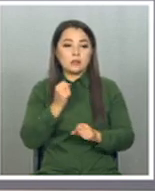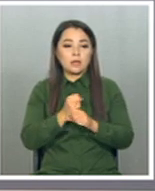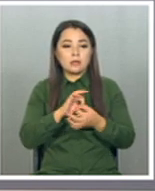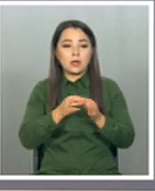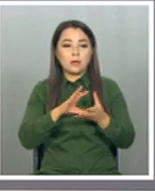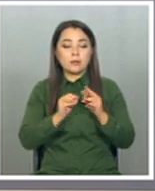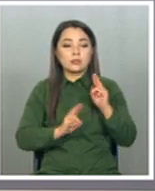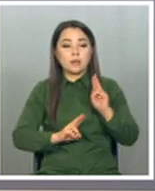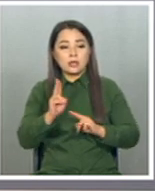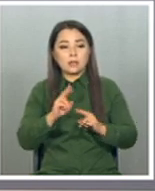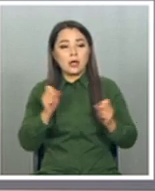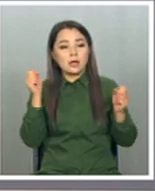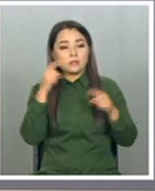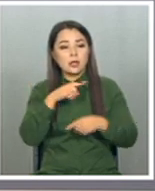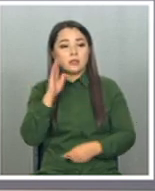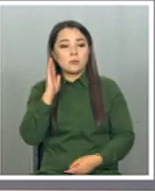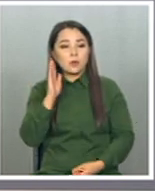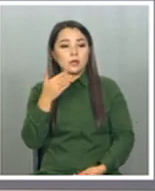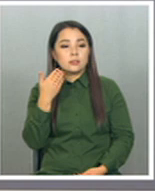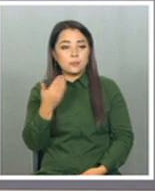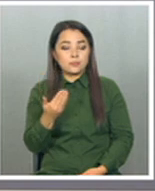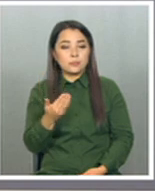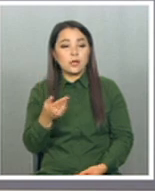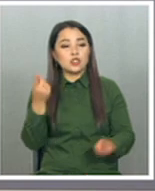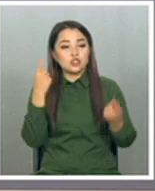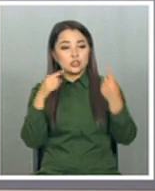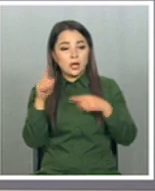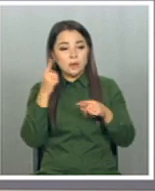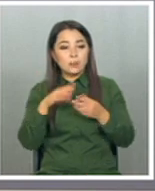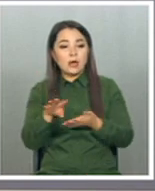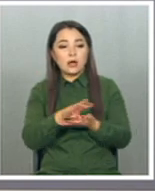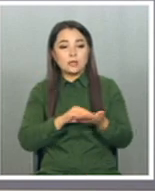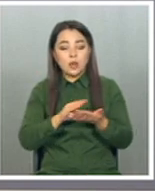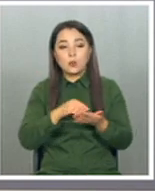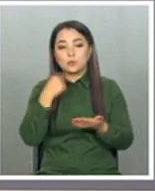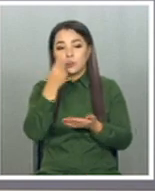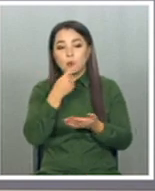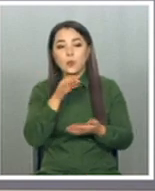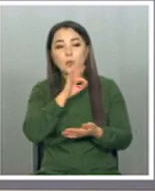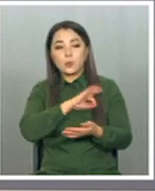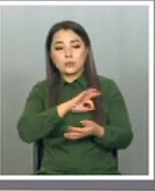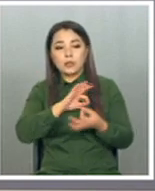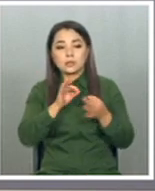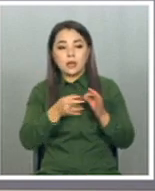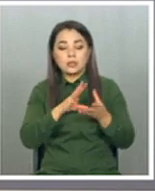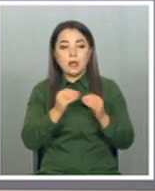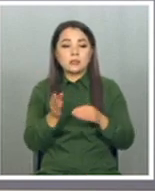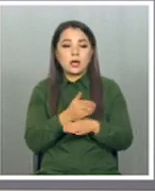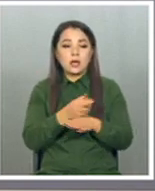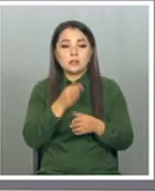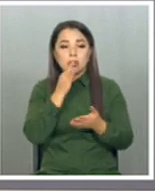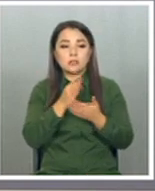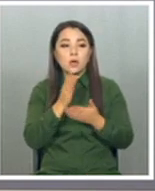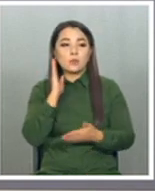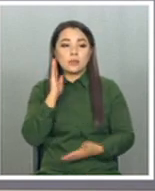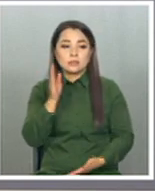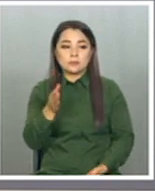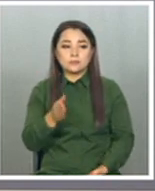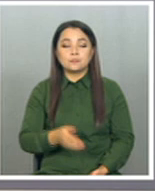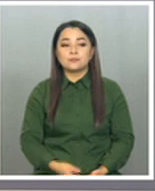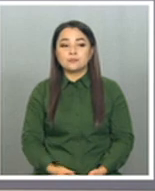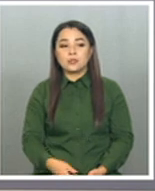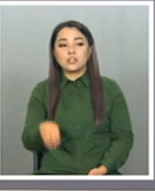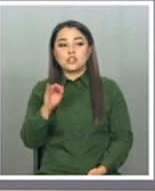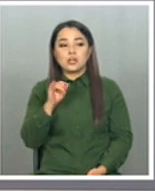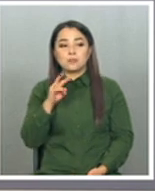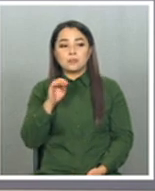тұрғысынан анықтайсыз. Шығармадағы қайталау түрлерінің қолданысына талдау жасайсыз.